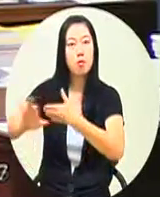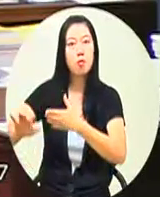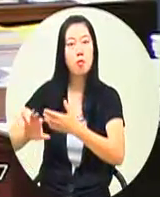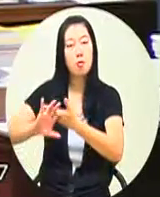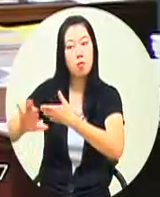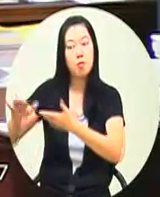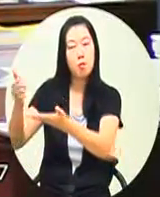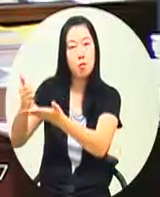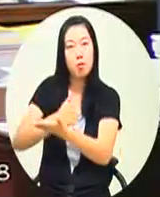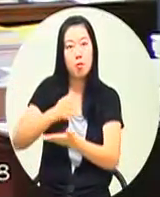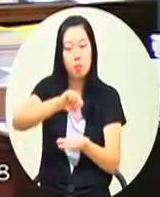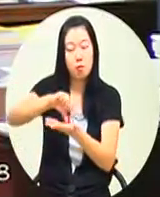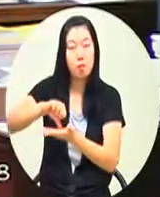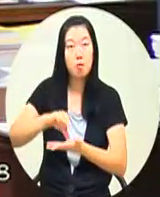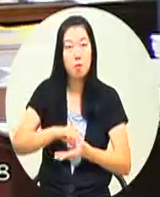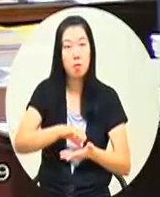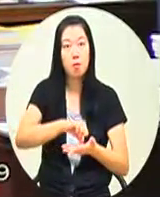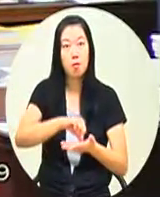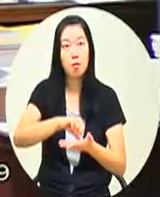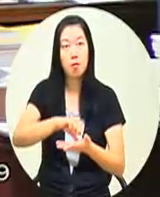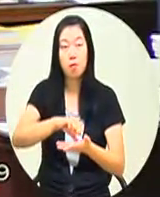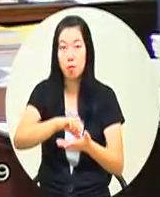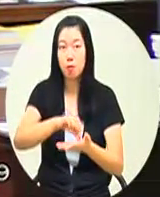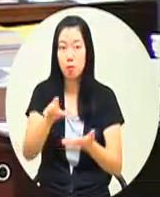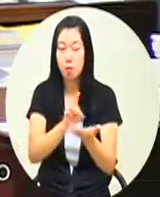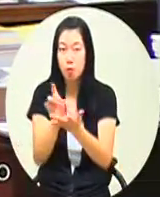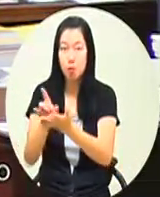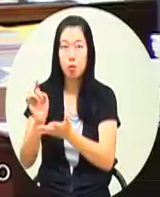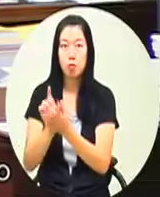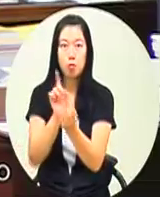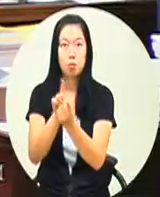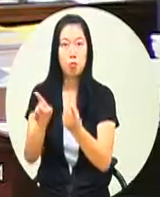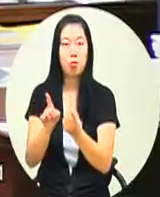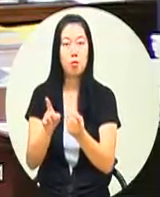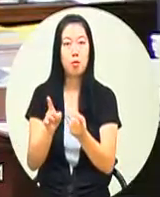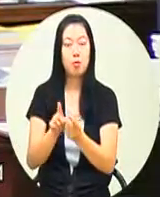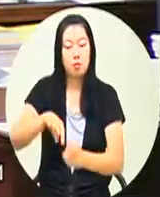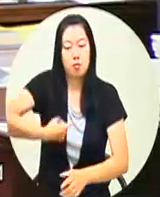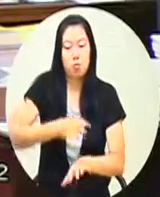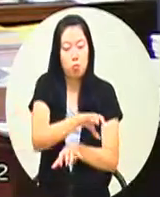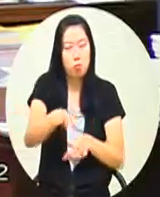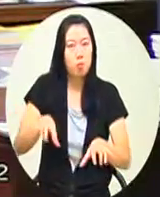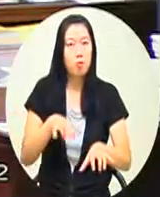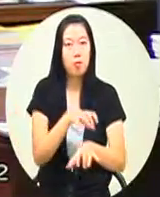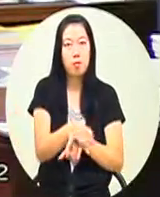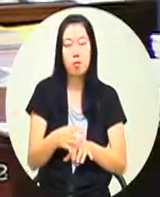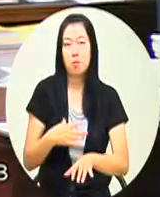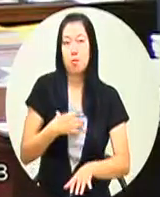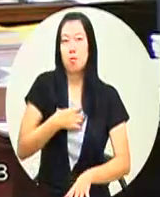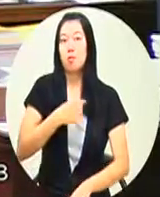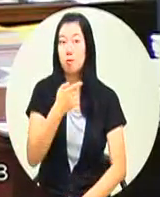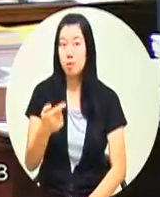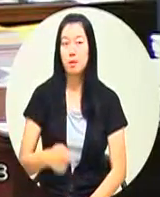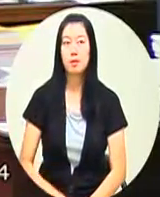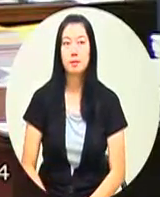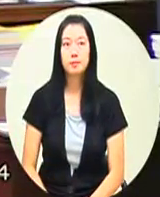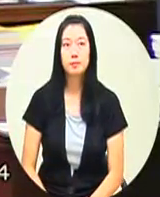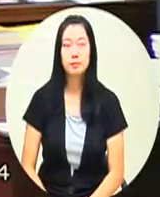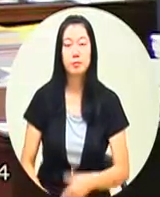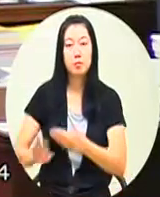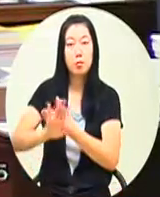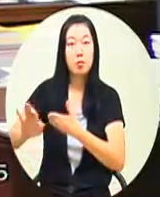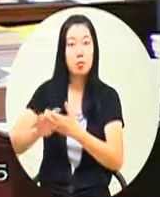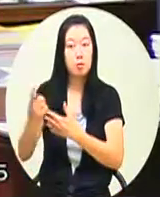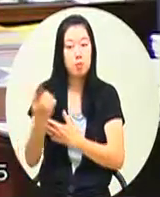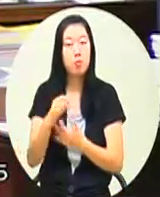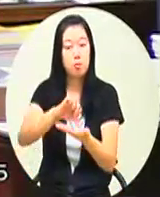那为什么要去移除外来种？因为它对我们的生态性的威胁是非常大的。那当然外来种它其实、又分